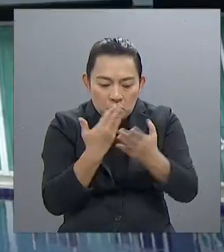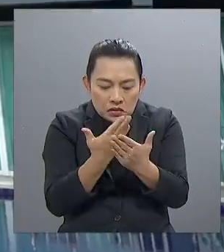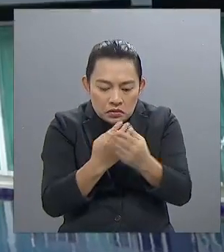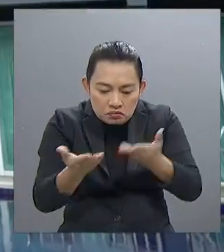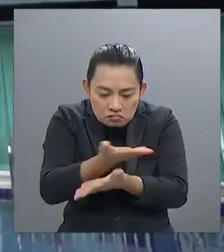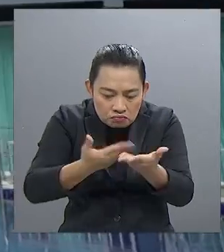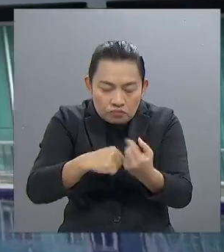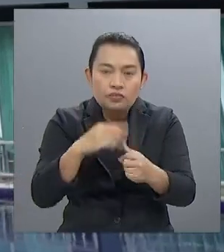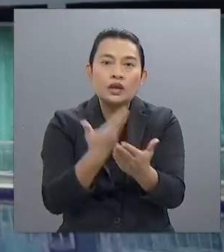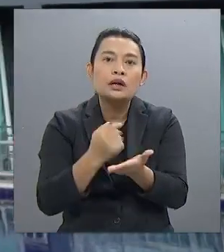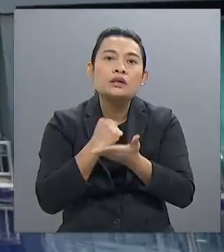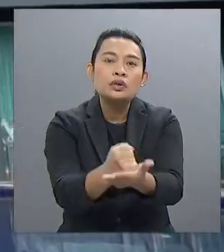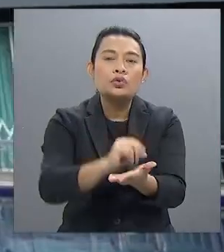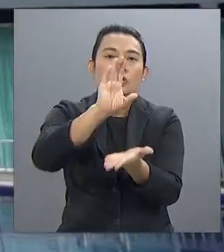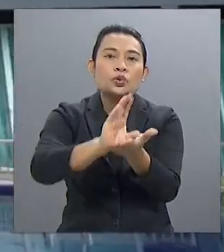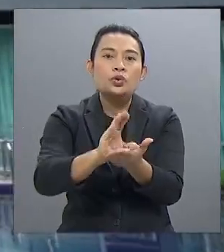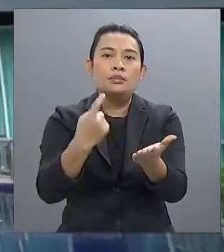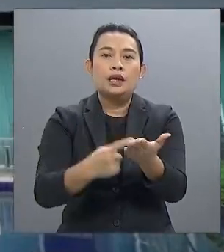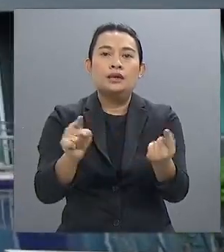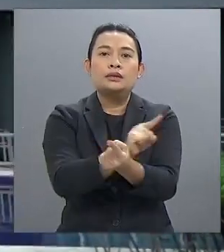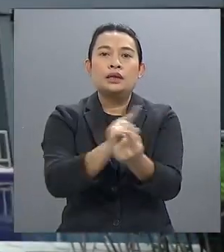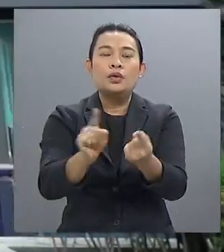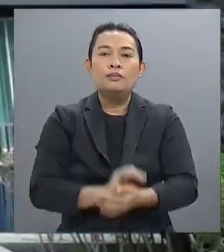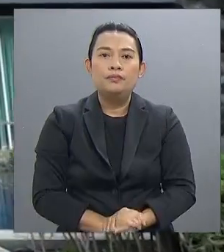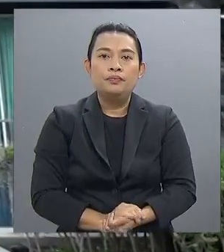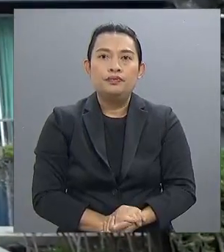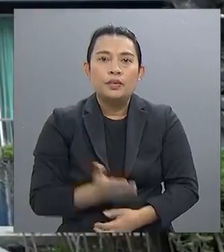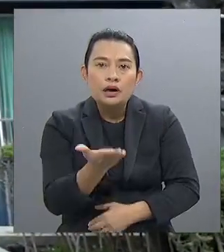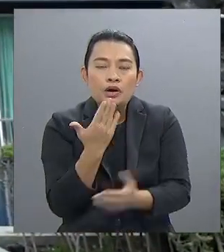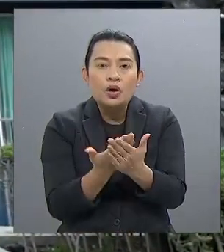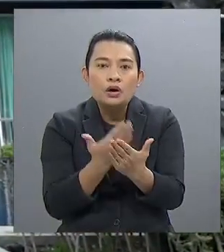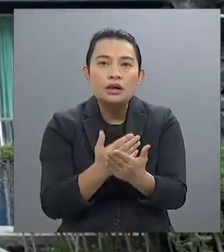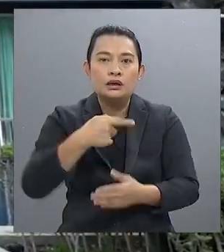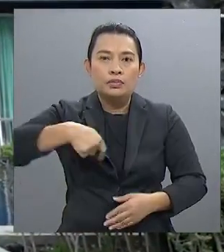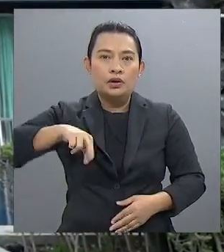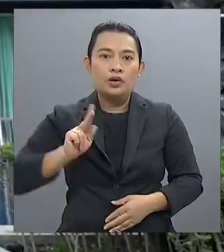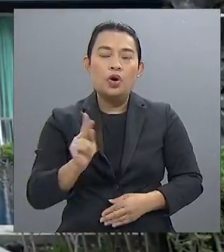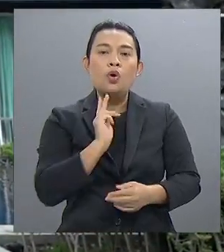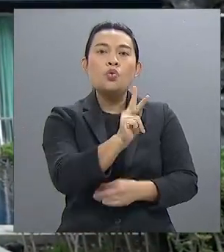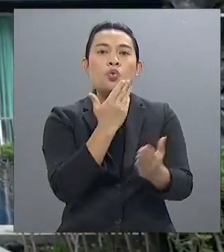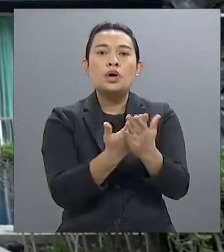วงเงินของกองทุนประกันสังคมหรือขอใช้เงินจากผกกกู้เงิน 1ล้านบาทม.ค